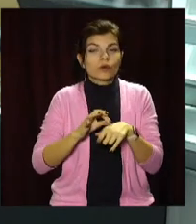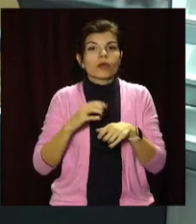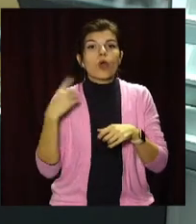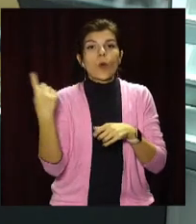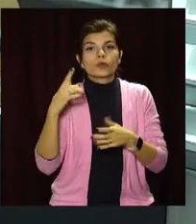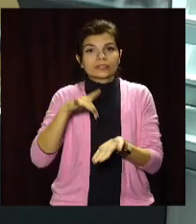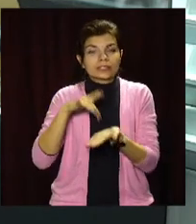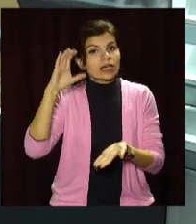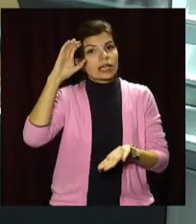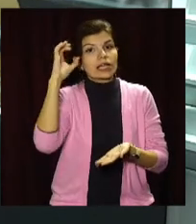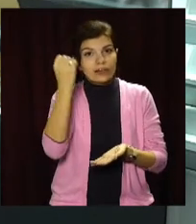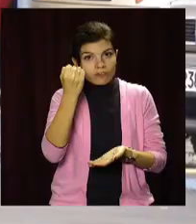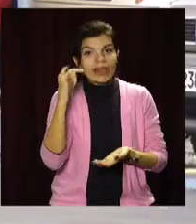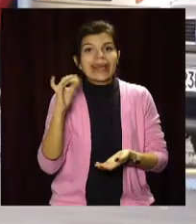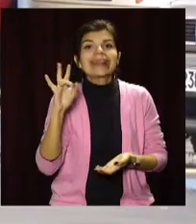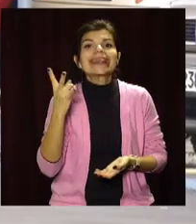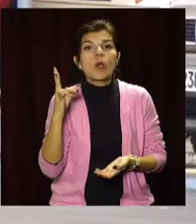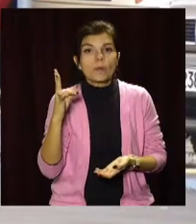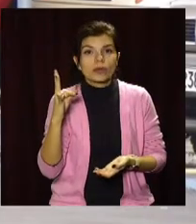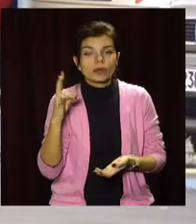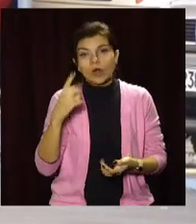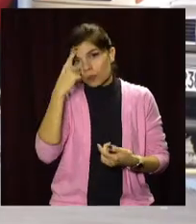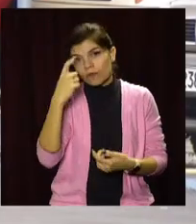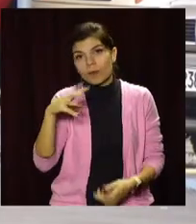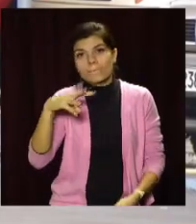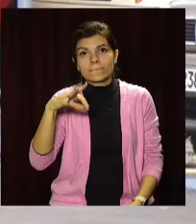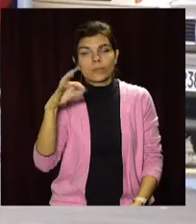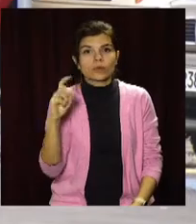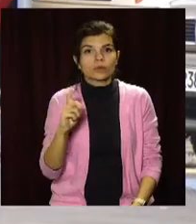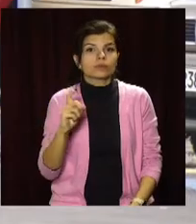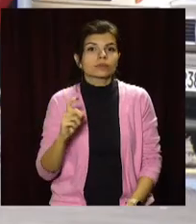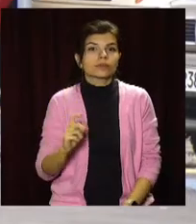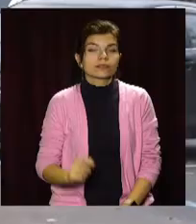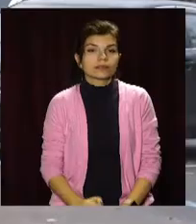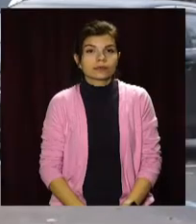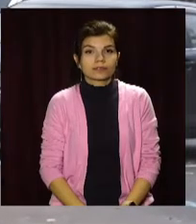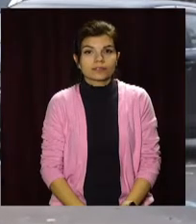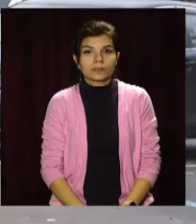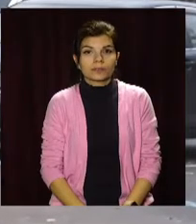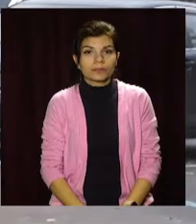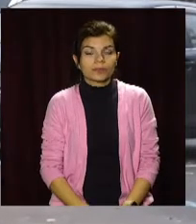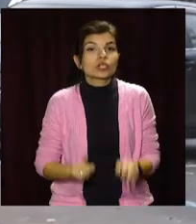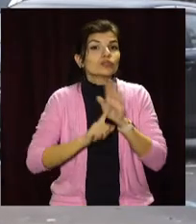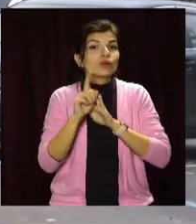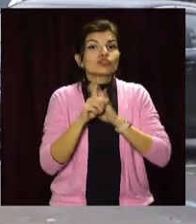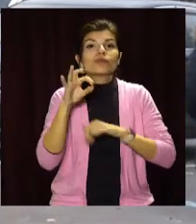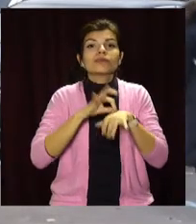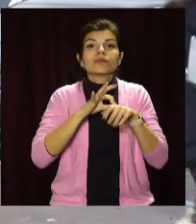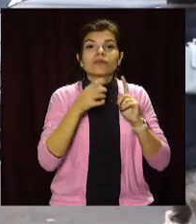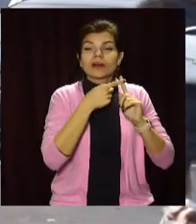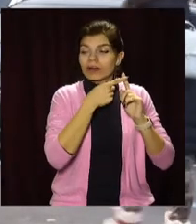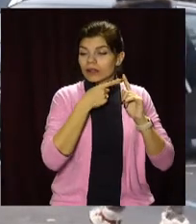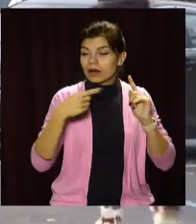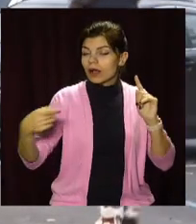обласному центрі, Кривому Розі та Нікополі, повідомляють в обласному департаменті охорони здоров'я. З початку пандемії